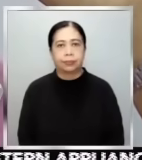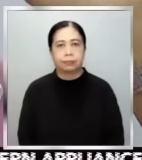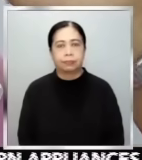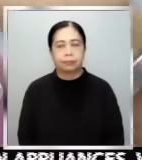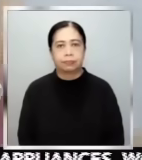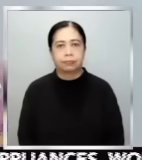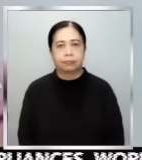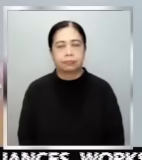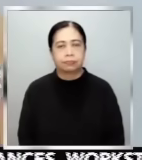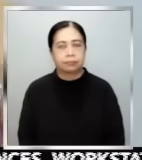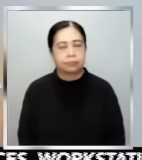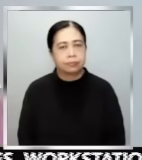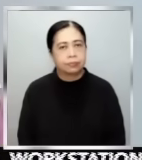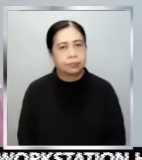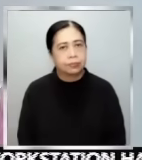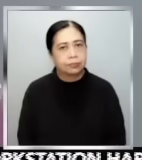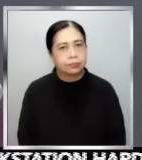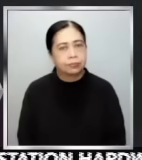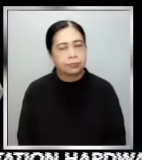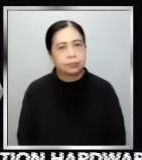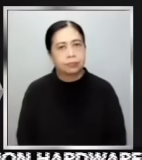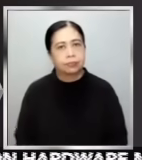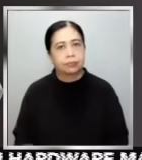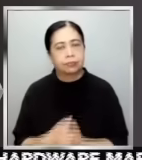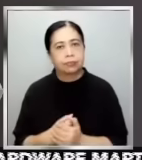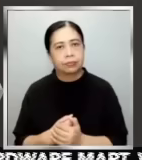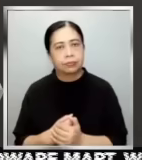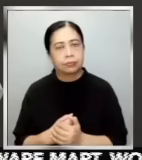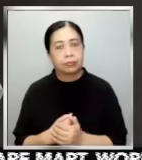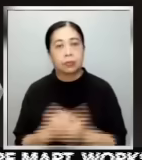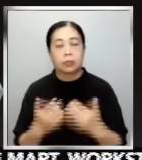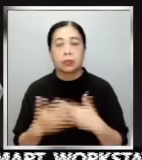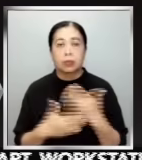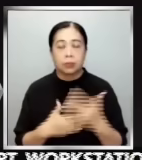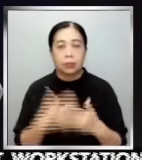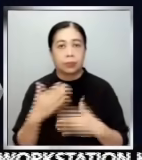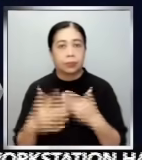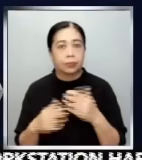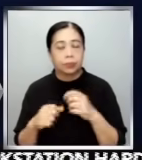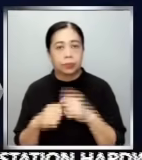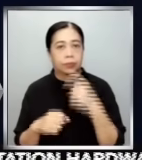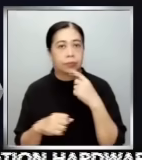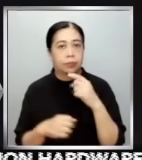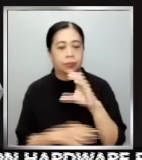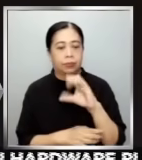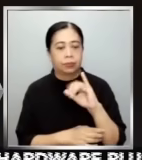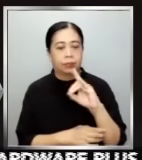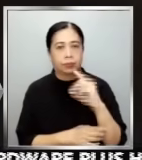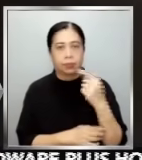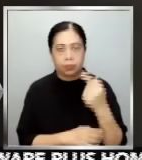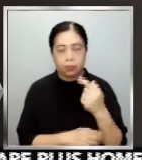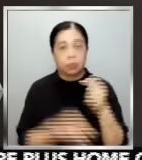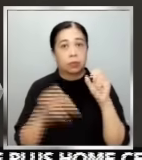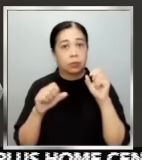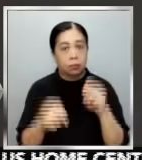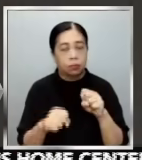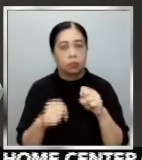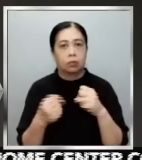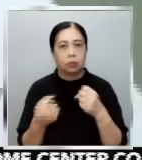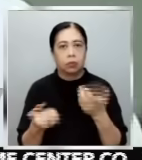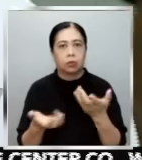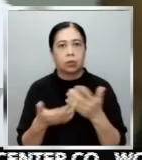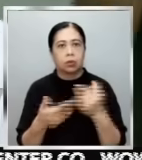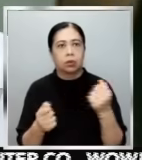pa gaganyanin m kami kasunod naman ng operasyon sinabi ng cidg na posibleng mapahina nito ang